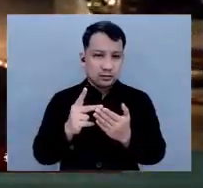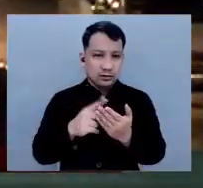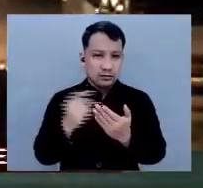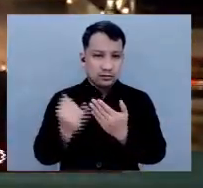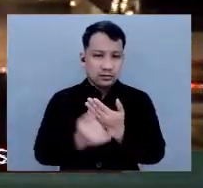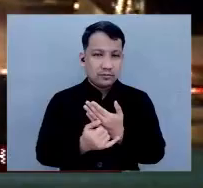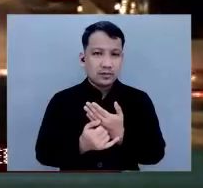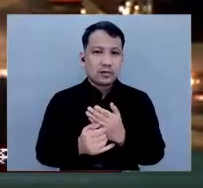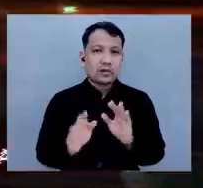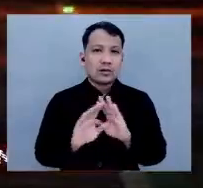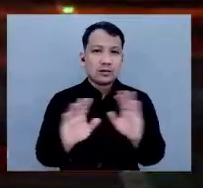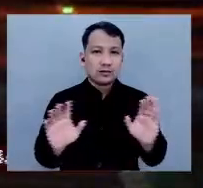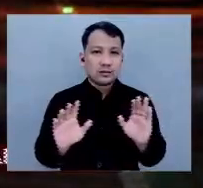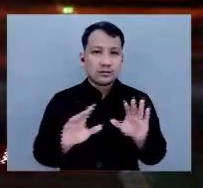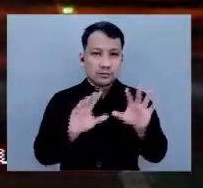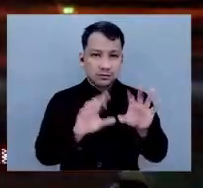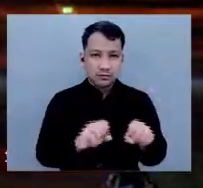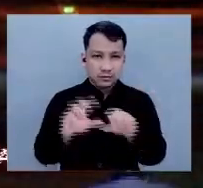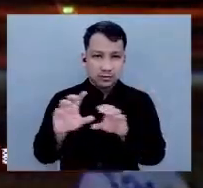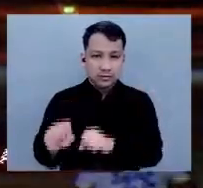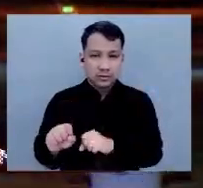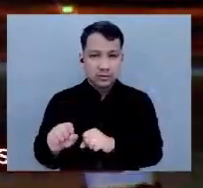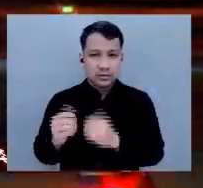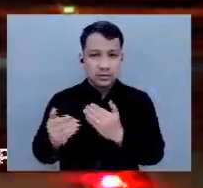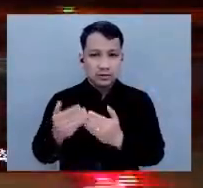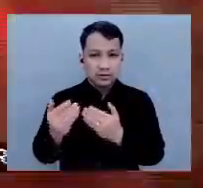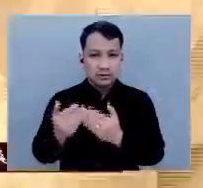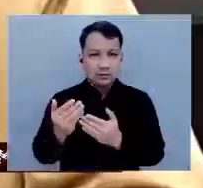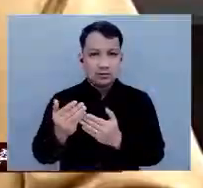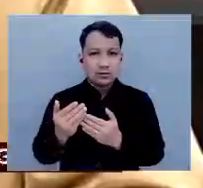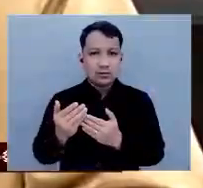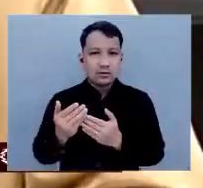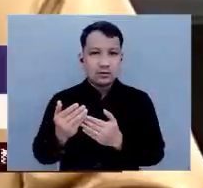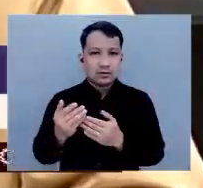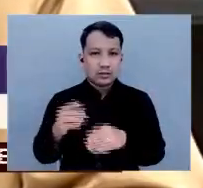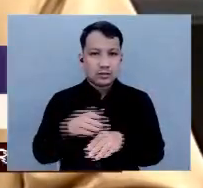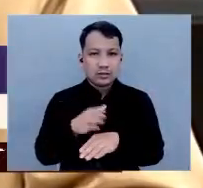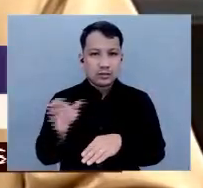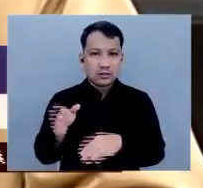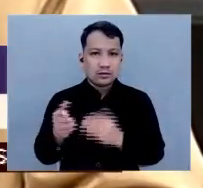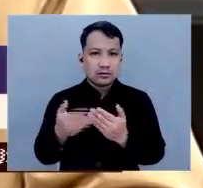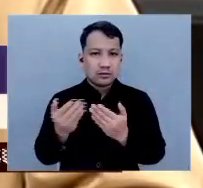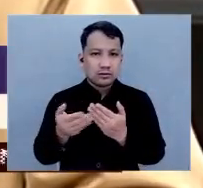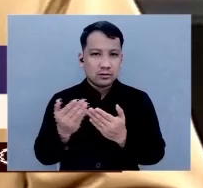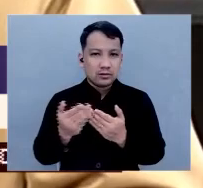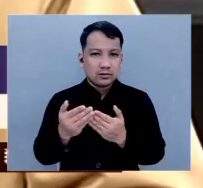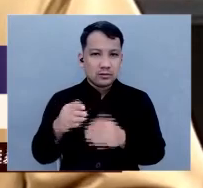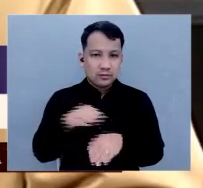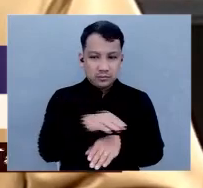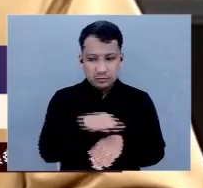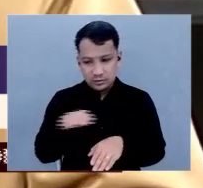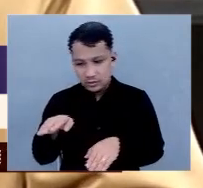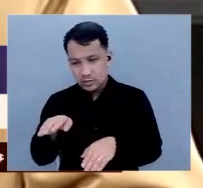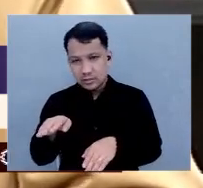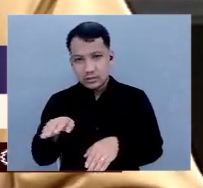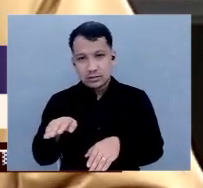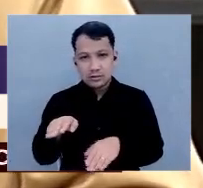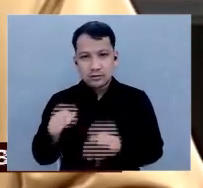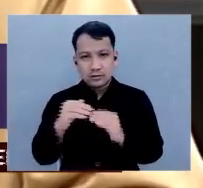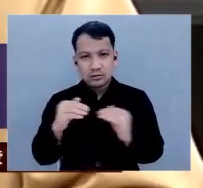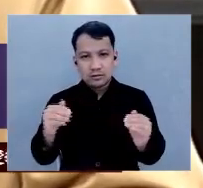daw muna sa hulihan para sa mga simpleng traffic violation. Yung mga simpleng change ng lane na pwedeng